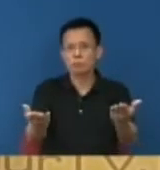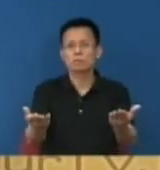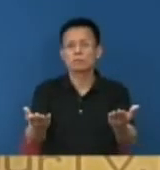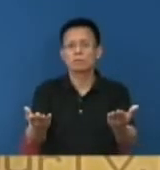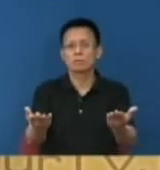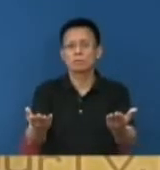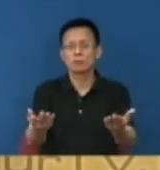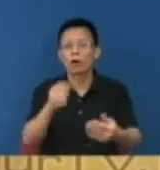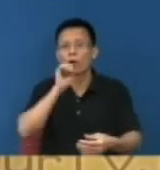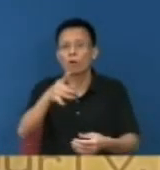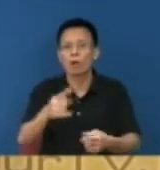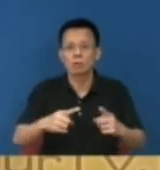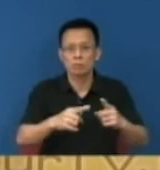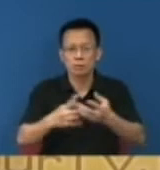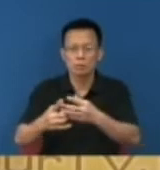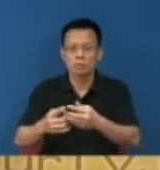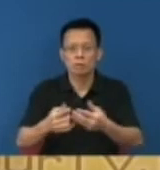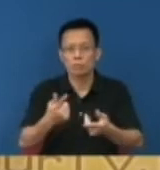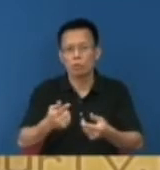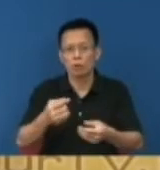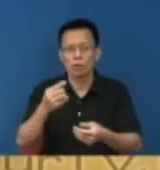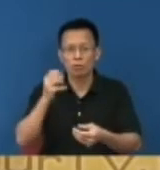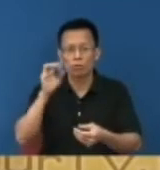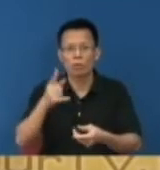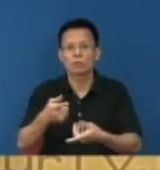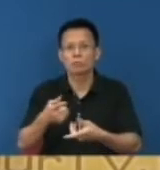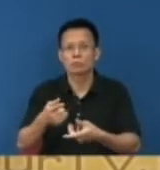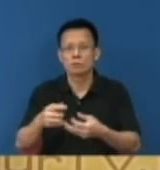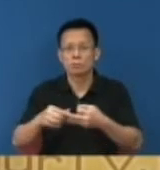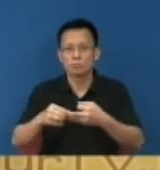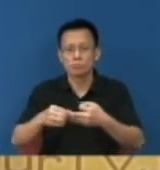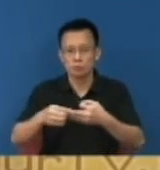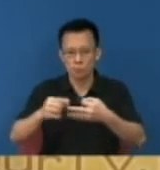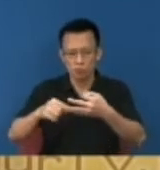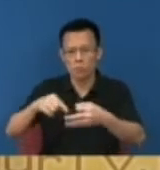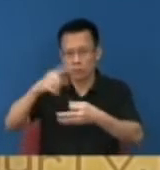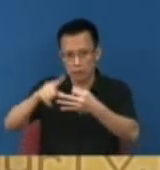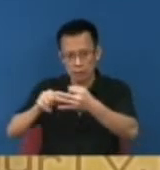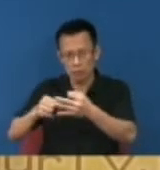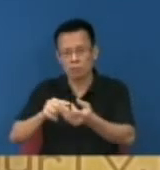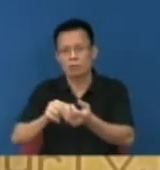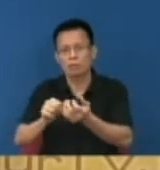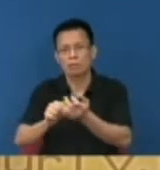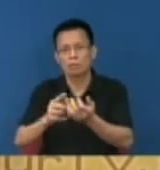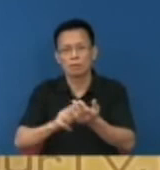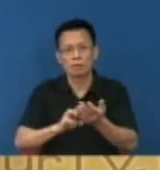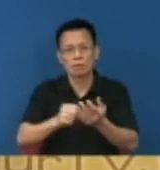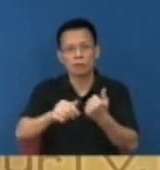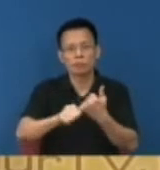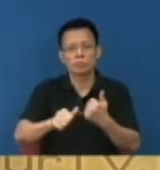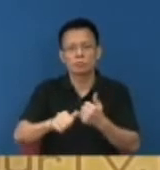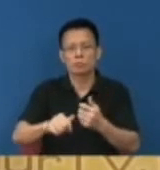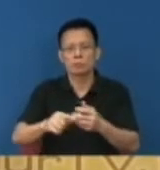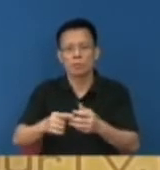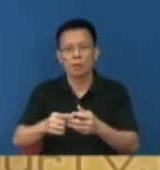都係我話民主黨嗰時，包括埋湯家驊、馮檢基呢類人啦，其實佢開始嘅。2012嘅